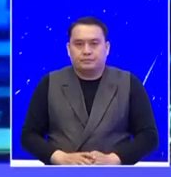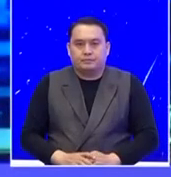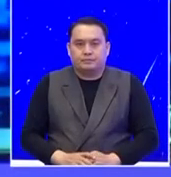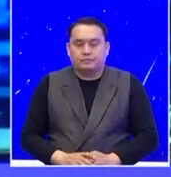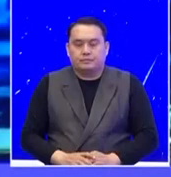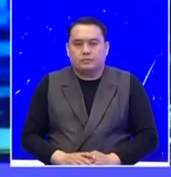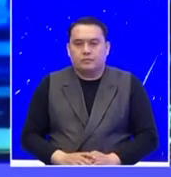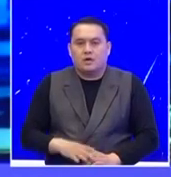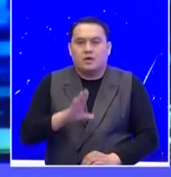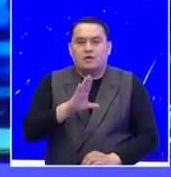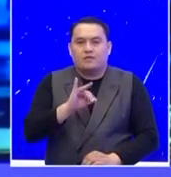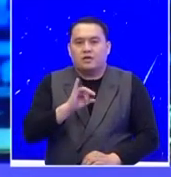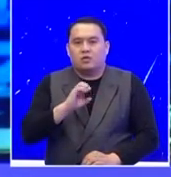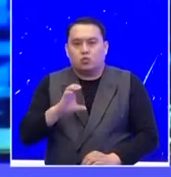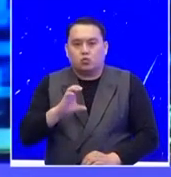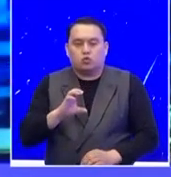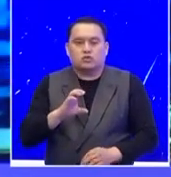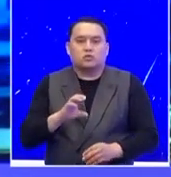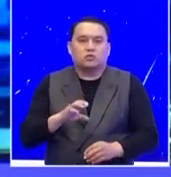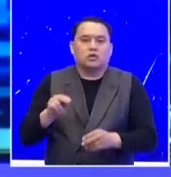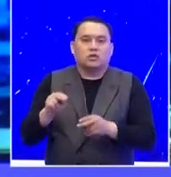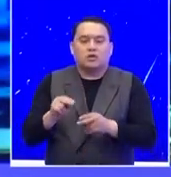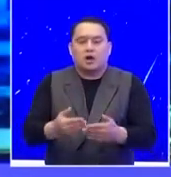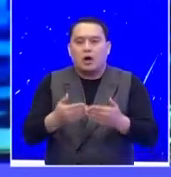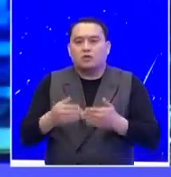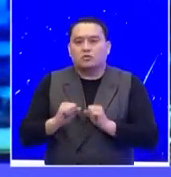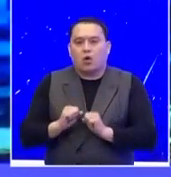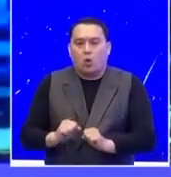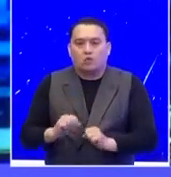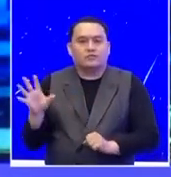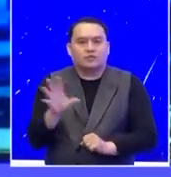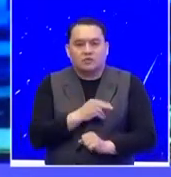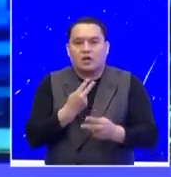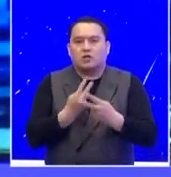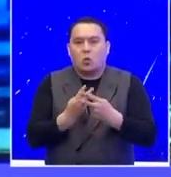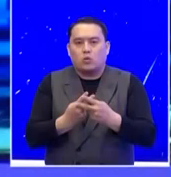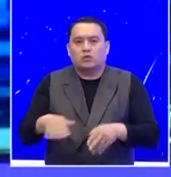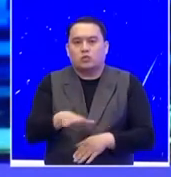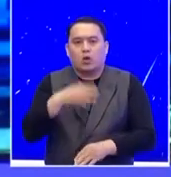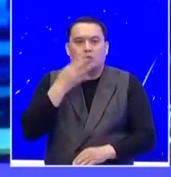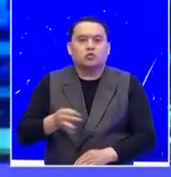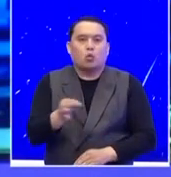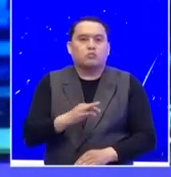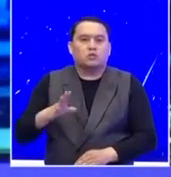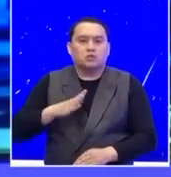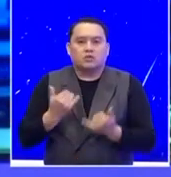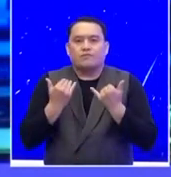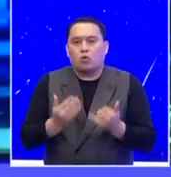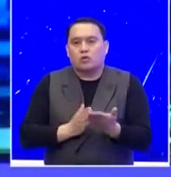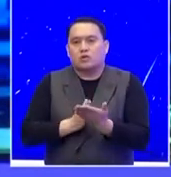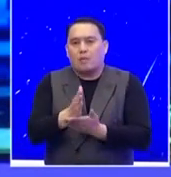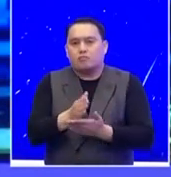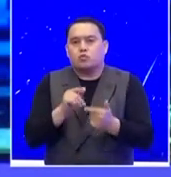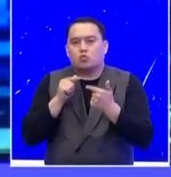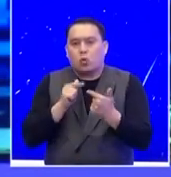Борьба с пандемией сквозь решетку. Все силы и время заключенных 5 колоний, расположенных на территории Алматинской области, сегодня